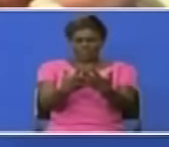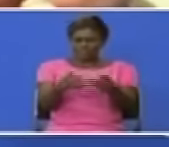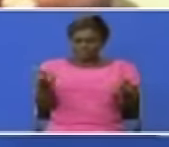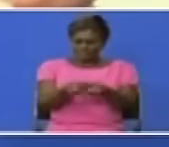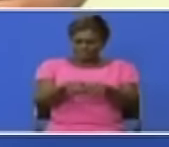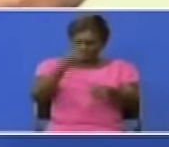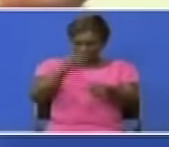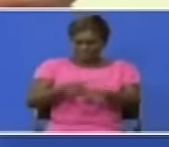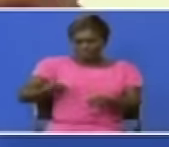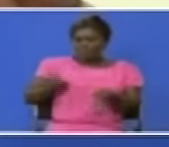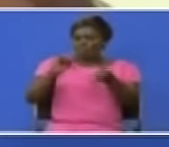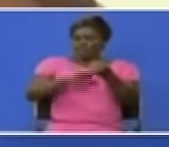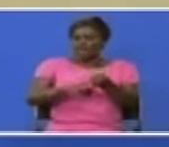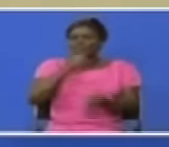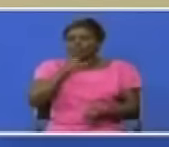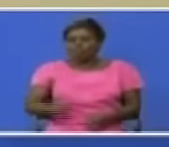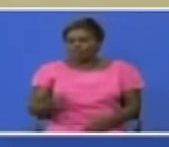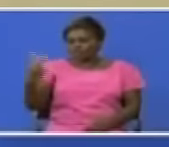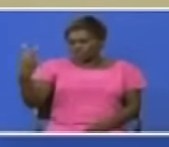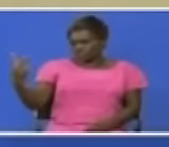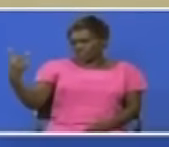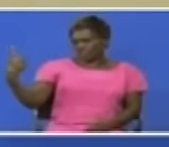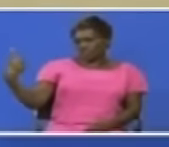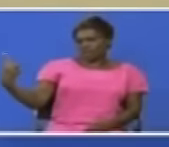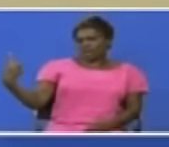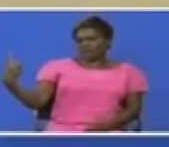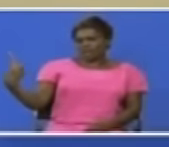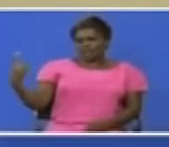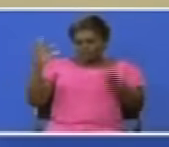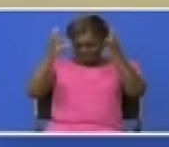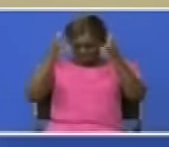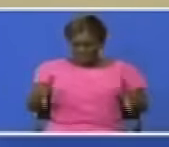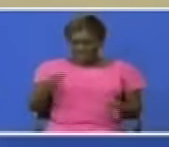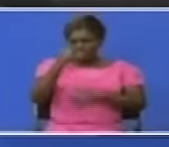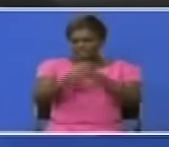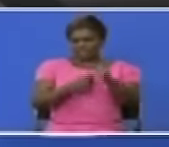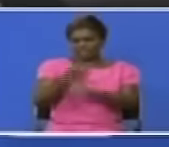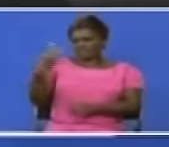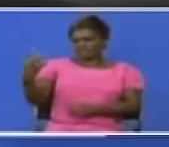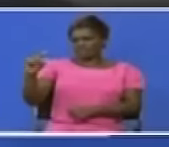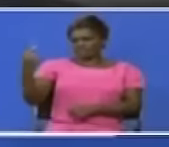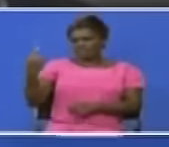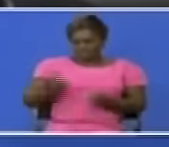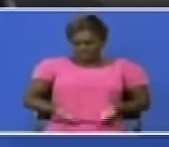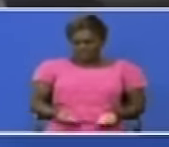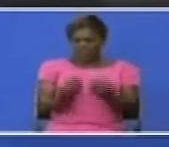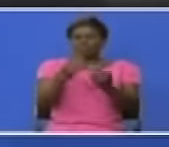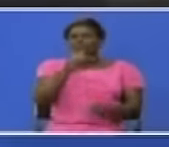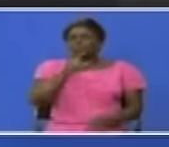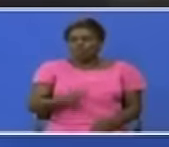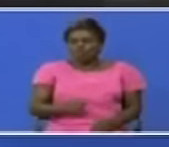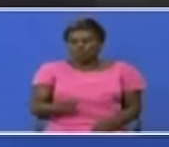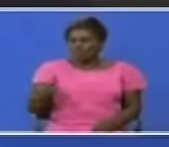Wakati huo mkewe alikuwa na umri wa miaka 21. Katika ndoa ya miaka 3 tu, mwanawe wa kwanza alikuwa na umri wa